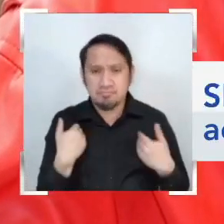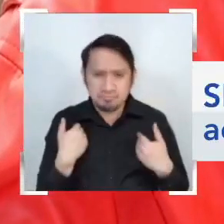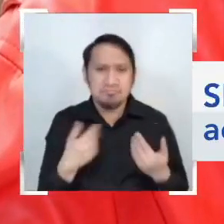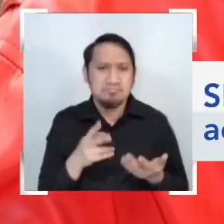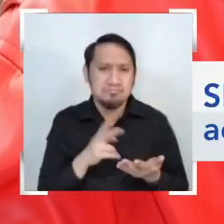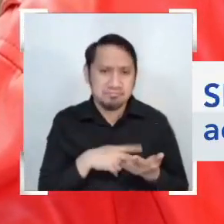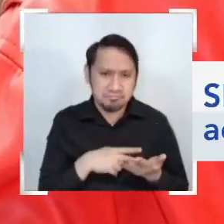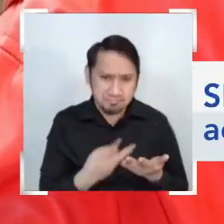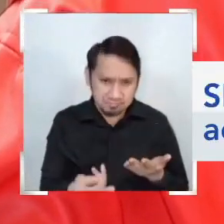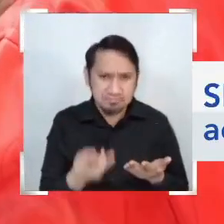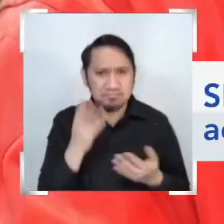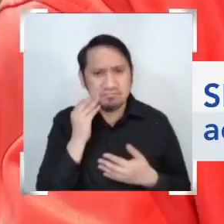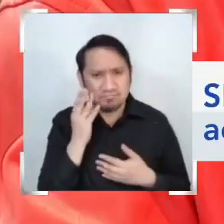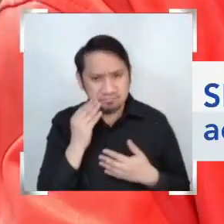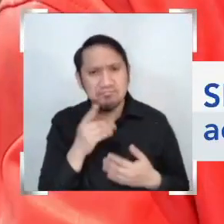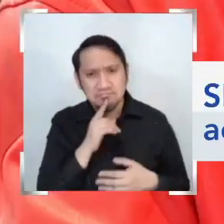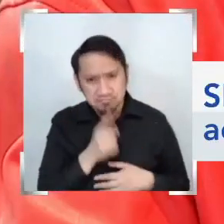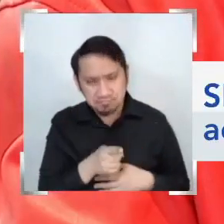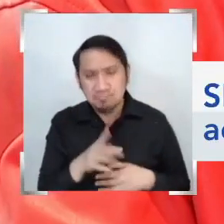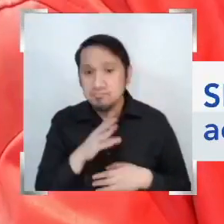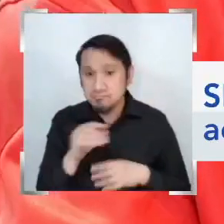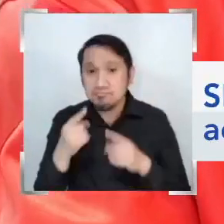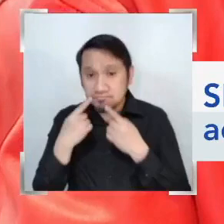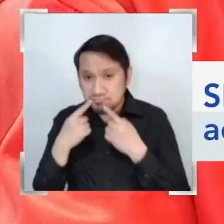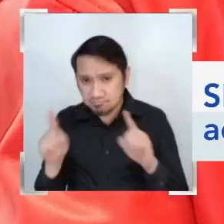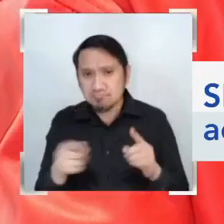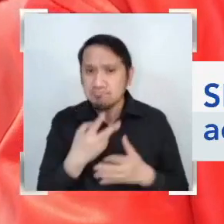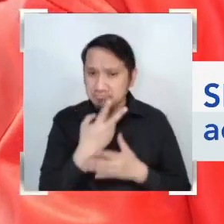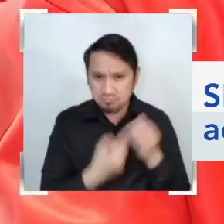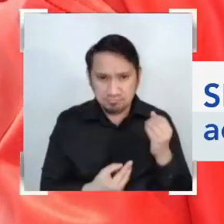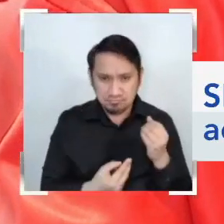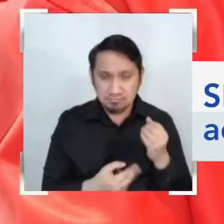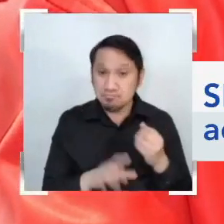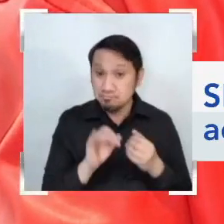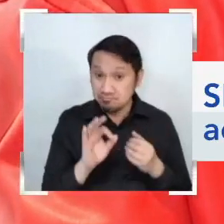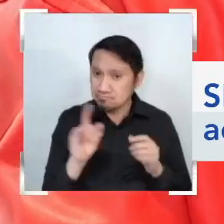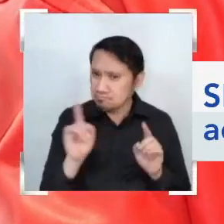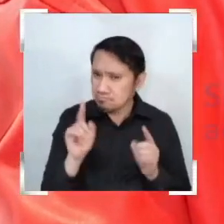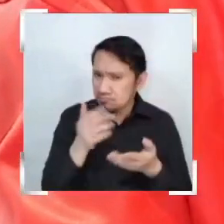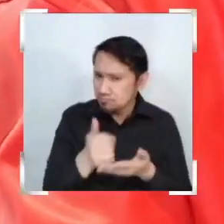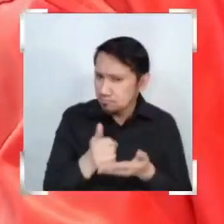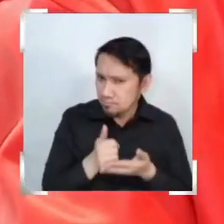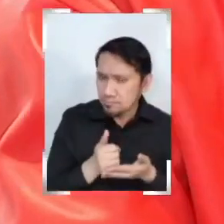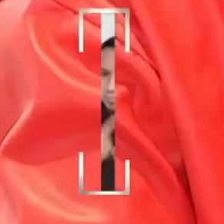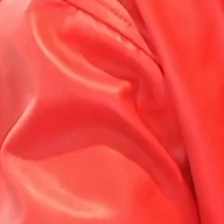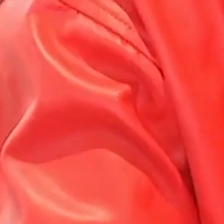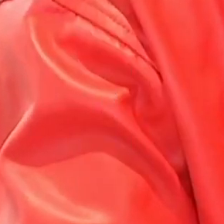naranasan namin, and there are success. Kung ano yung sa tingin namin na nakakatulong sa amin, syempre ina-apply namin yun.